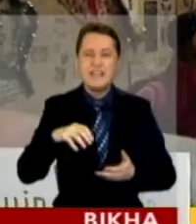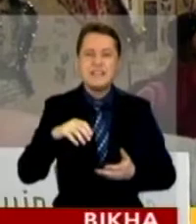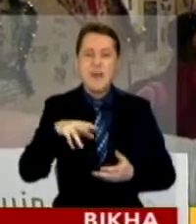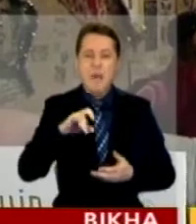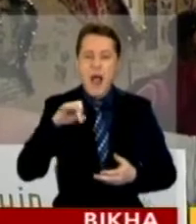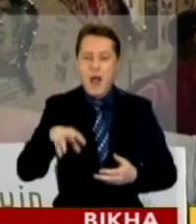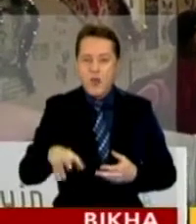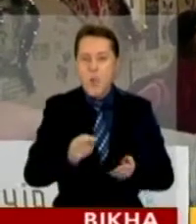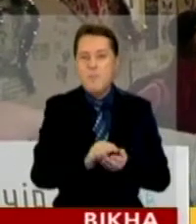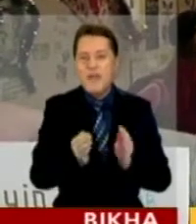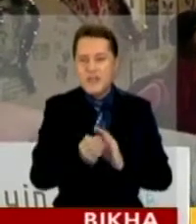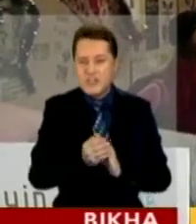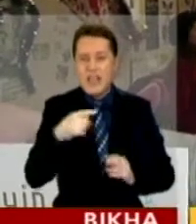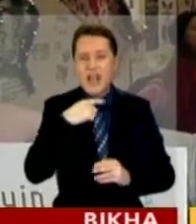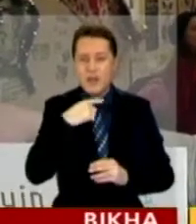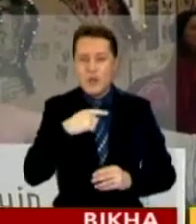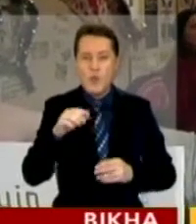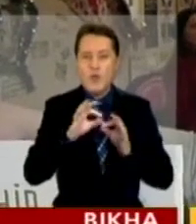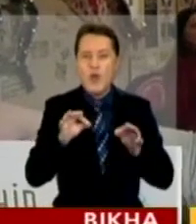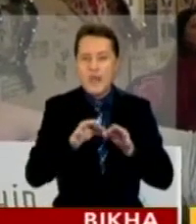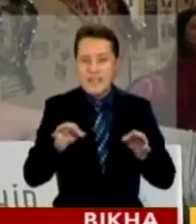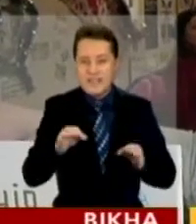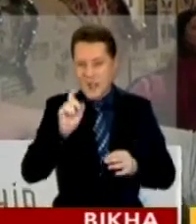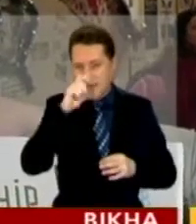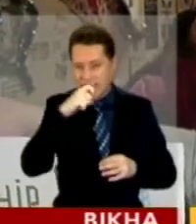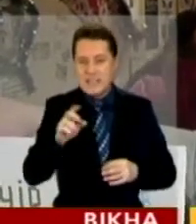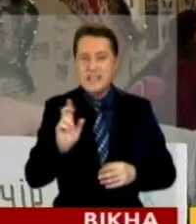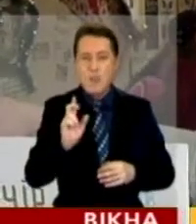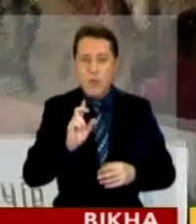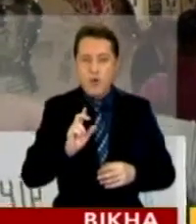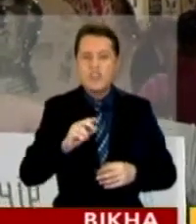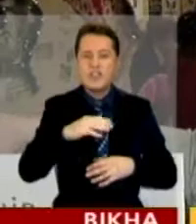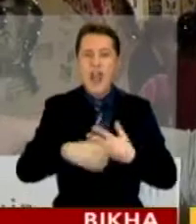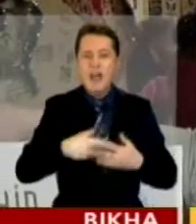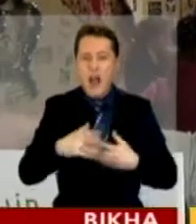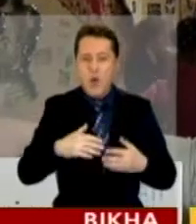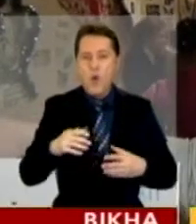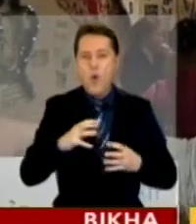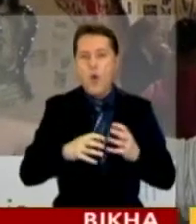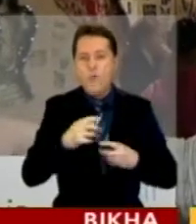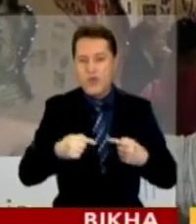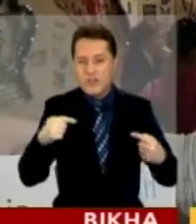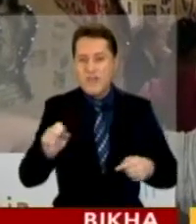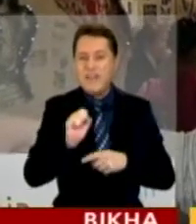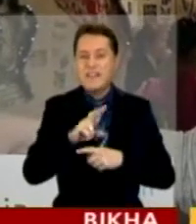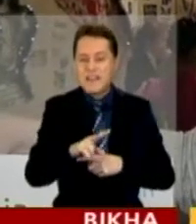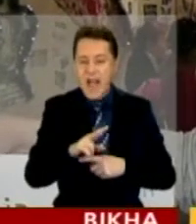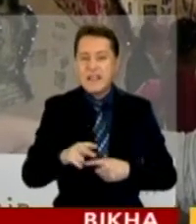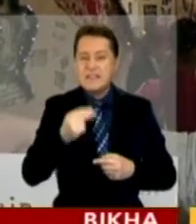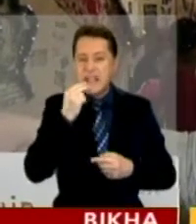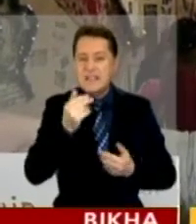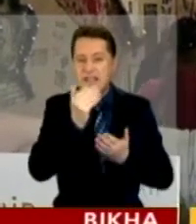пиріжки печені з картоплею та рисом, борщ пісний, рагу овочеве з грибами. 12 страв,